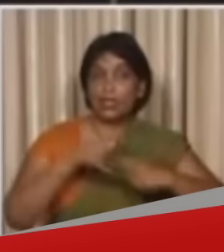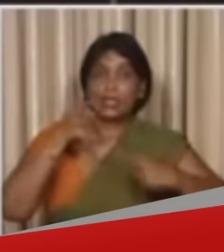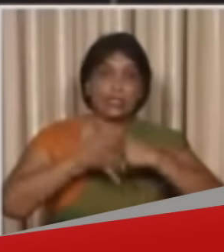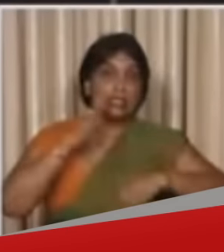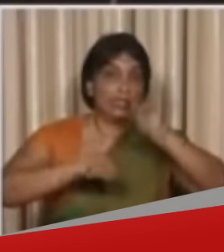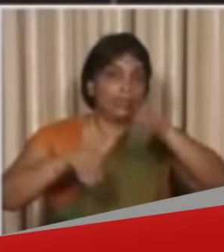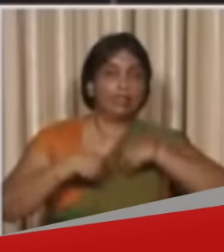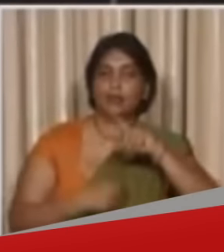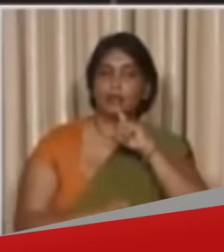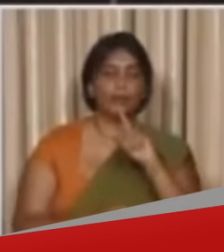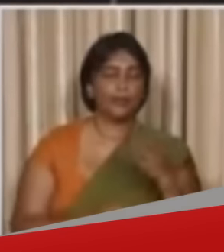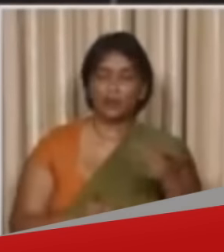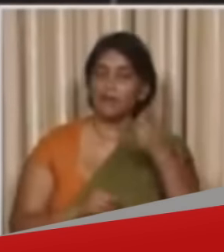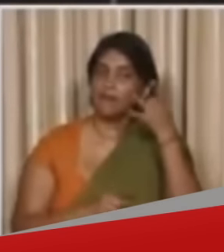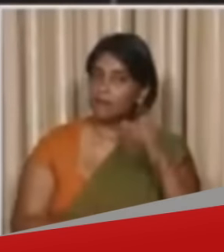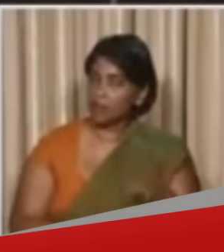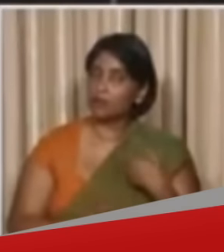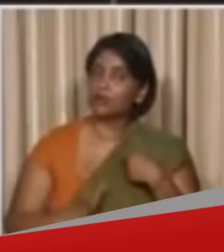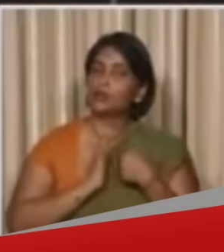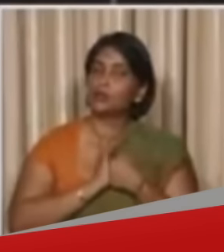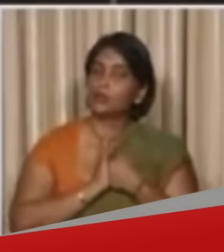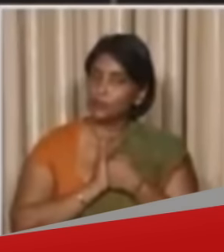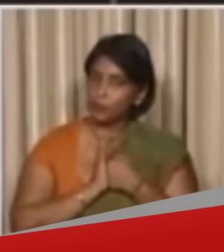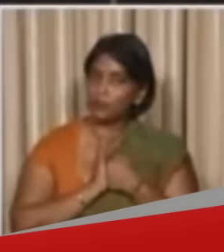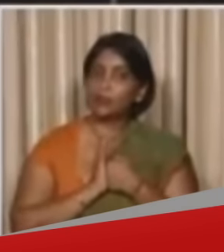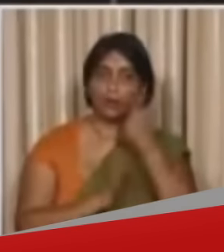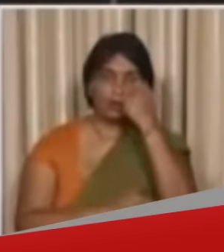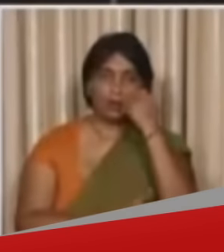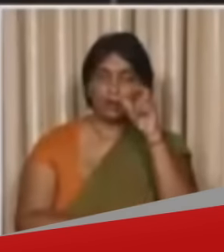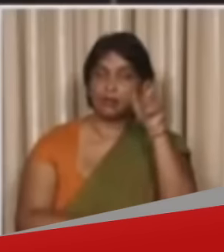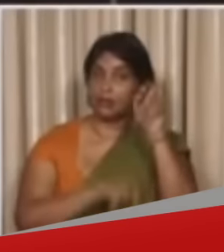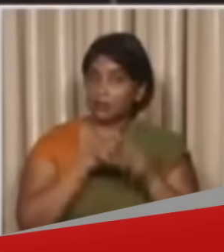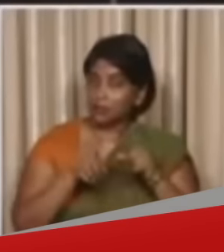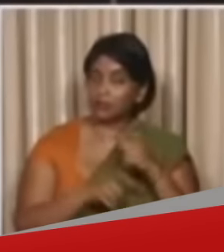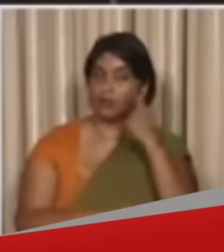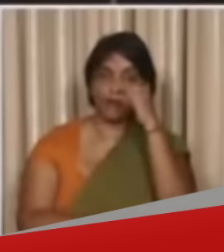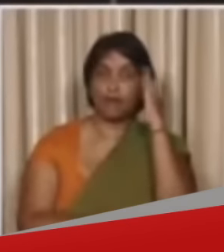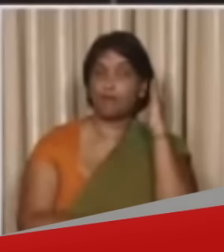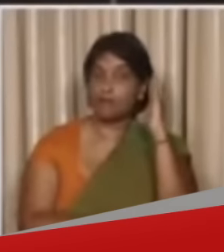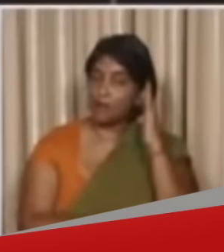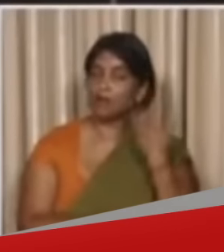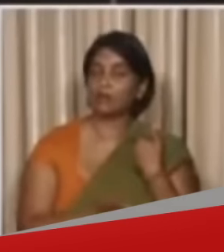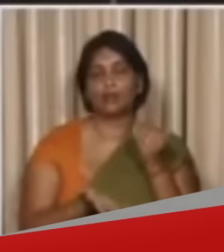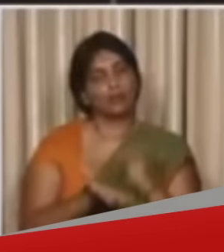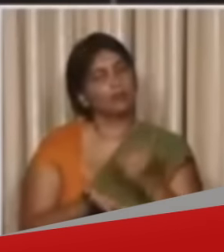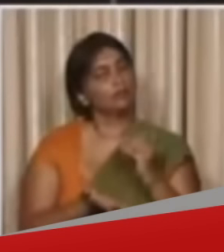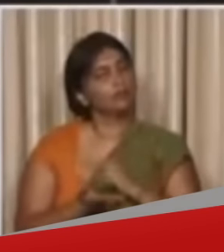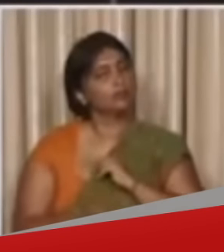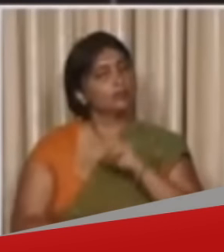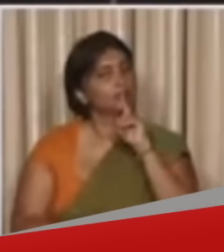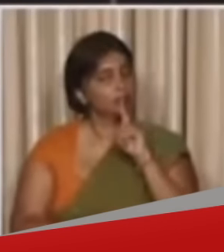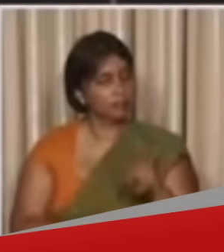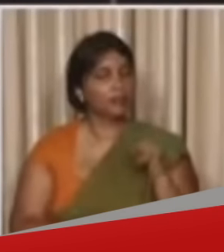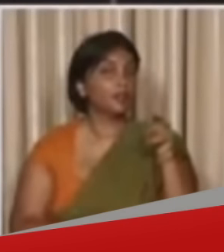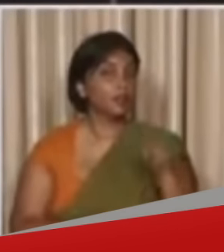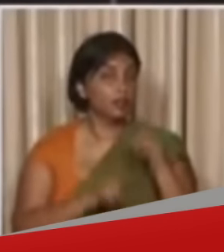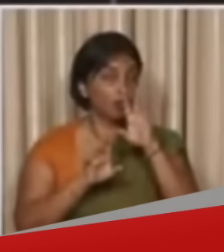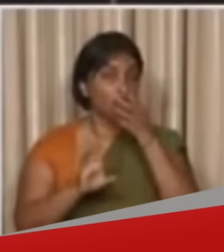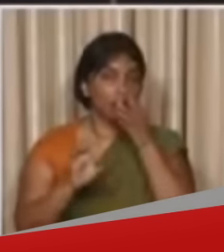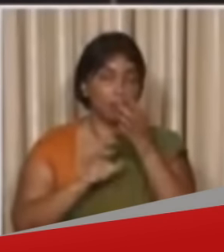නැහැ. ඒ නිසා අපි ඉතාම ගෞරවයෙන් කතෝලික සභාවෙනුත් අගරදුගුරුතුමාගෙනුත් නැවත නැවතත් ඉල්ලීමක් කරනවා. මේ